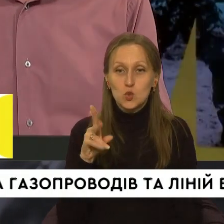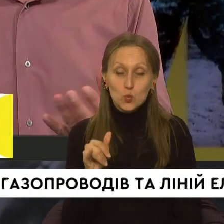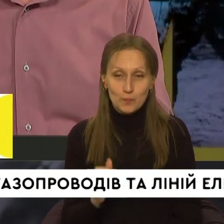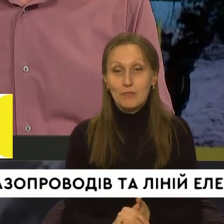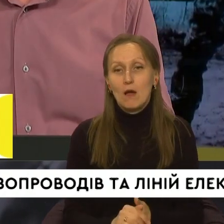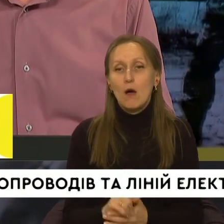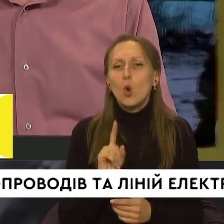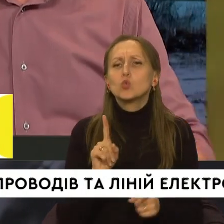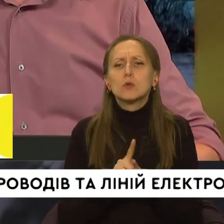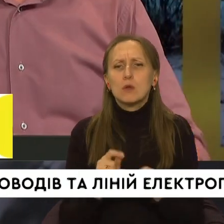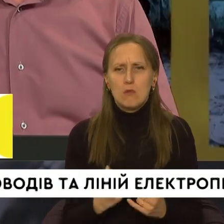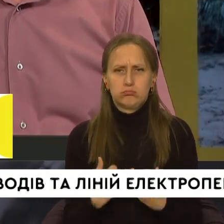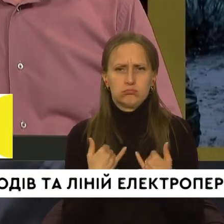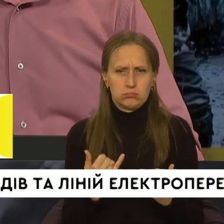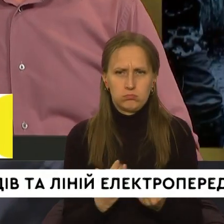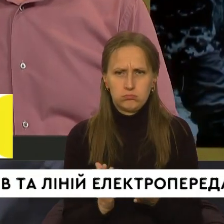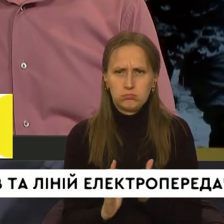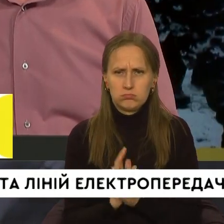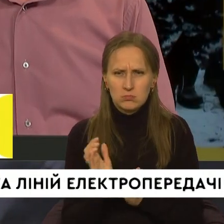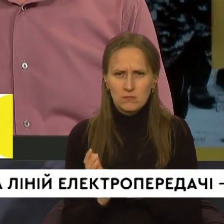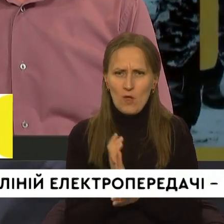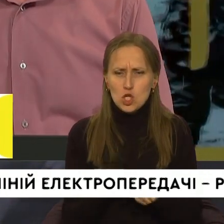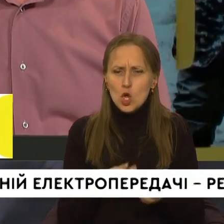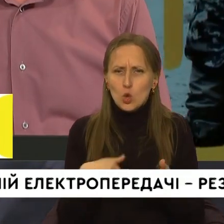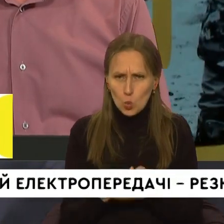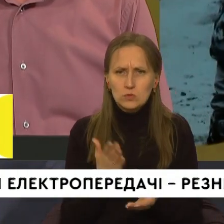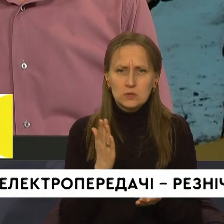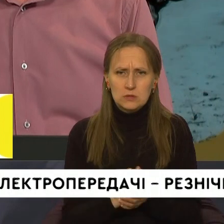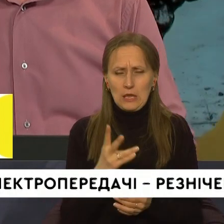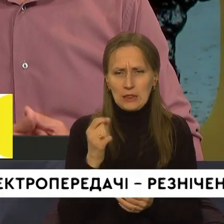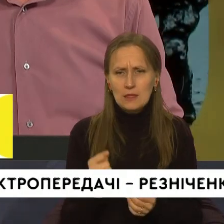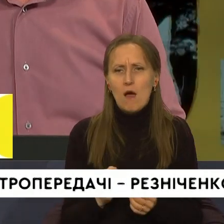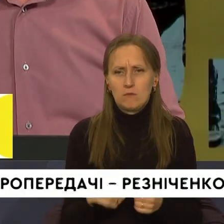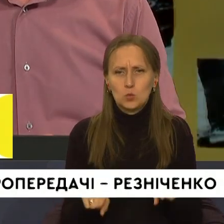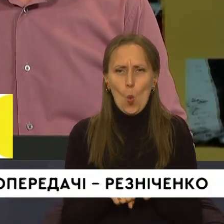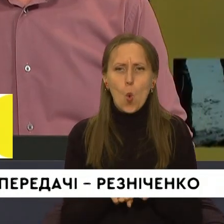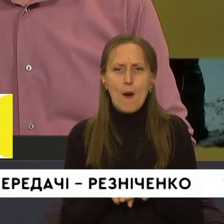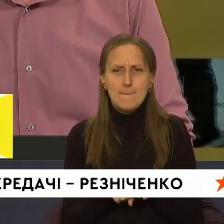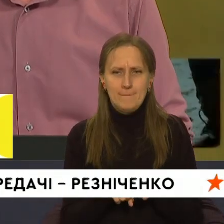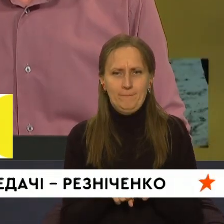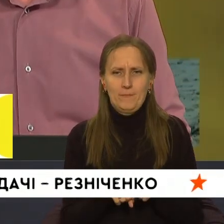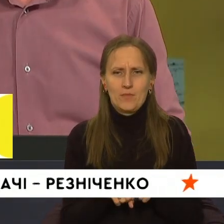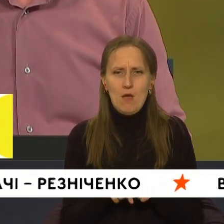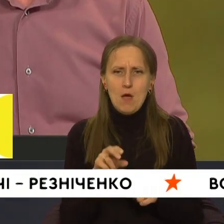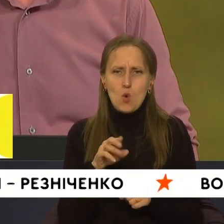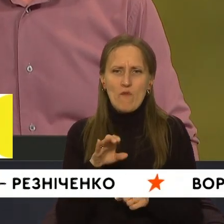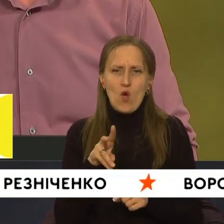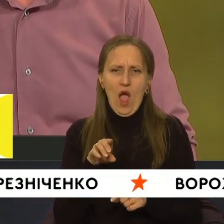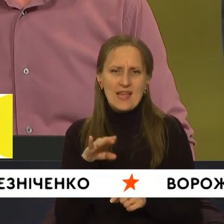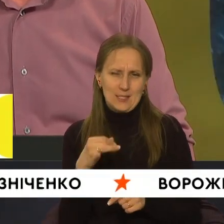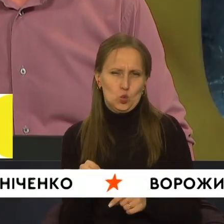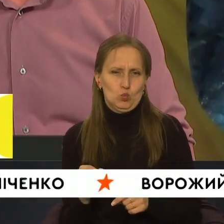скажіть, будь ласка, чому такі поважні видання все ще досі ведуться на от таку, на провокацію, скажімо